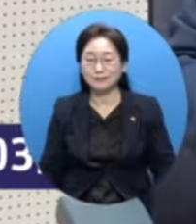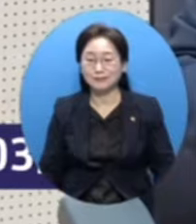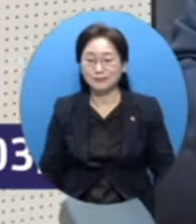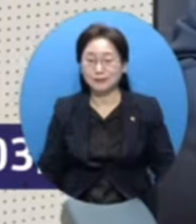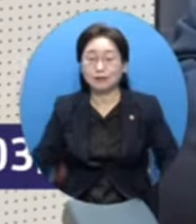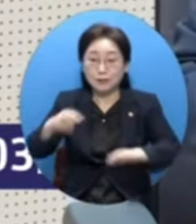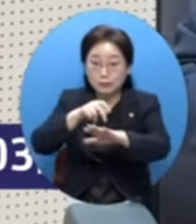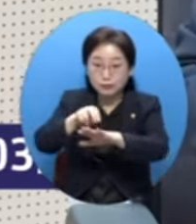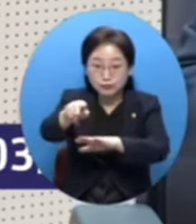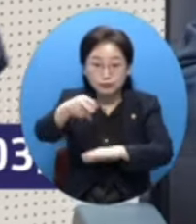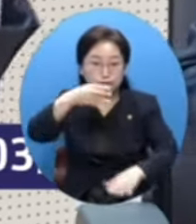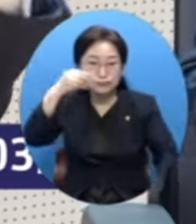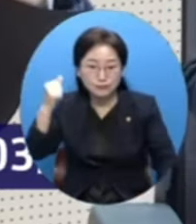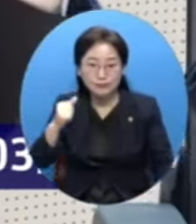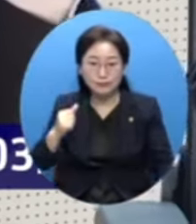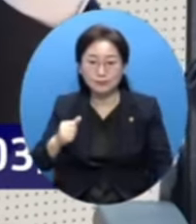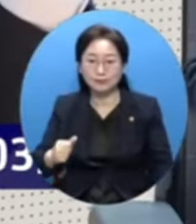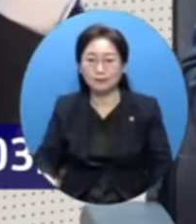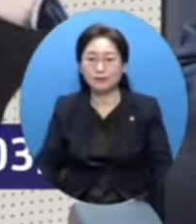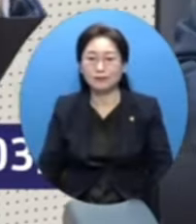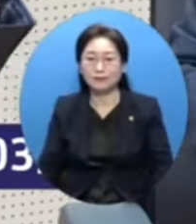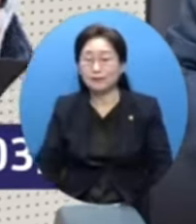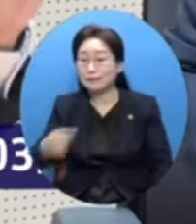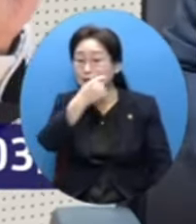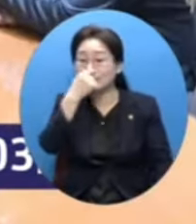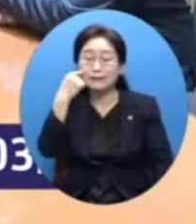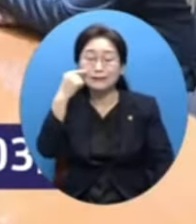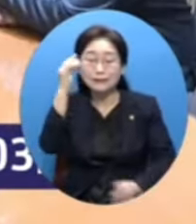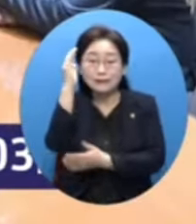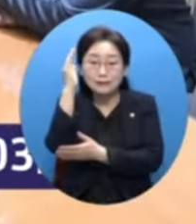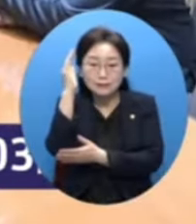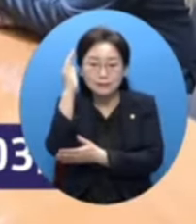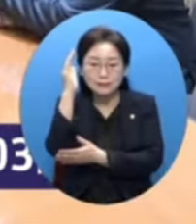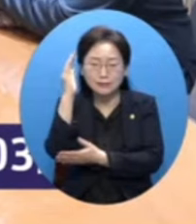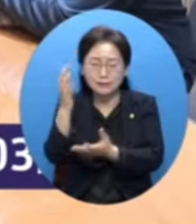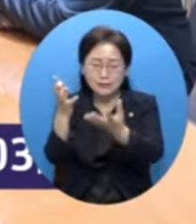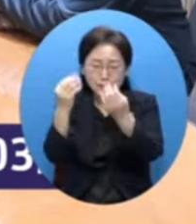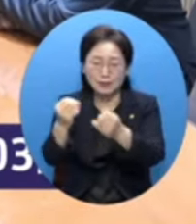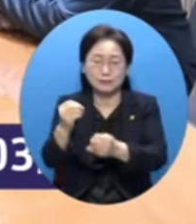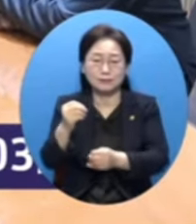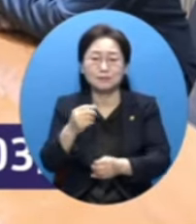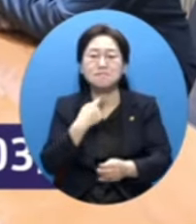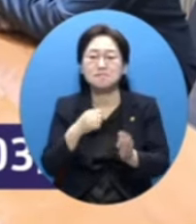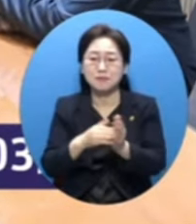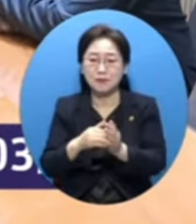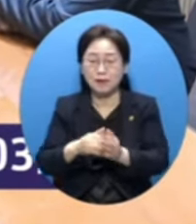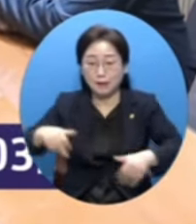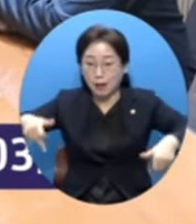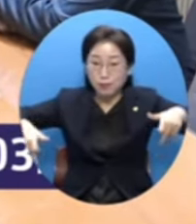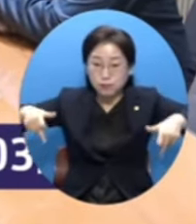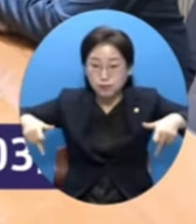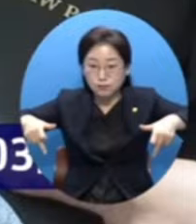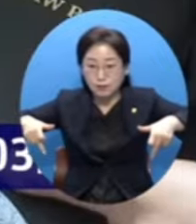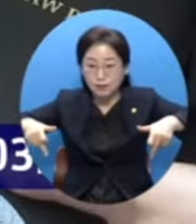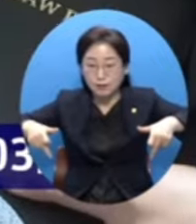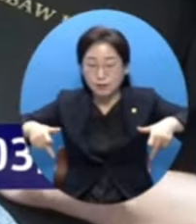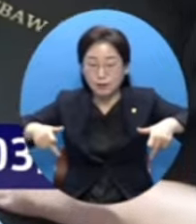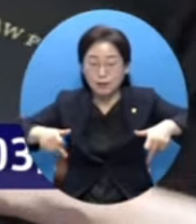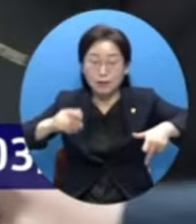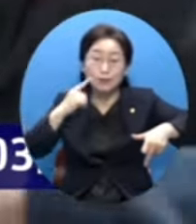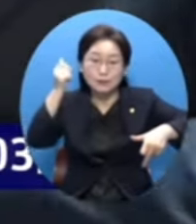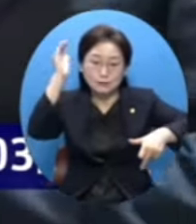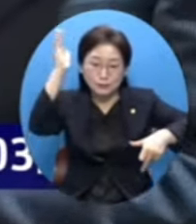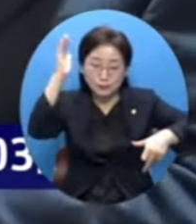걸을 수 있게 되었습니다. 이분이 이 간증을 여러 사람에게 했습니다. 자기가 올 때로 목발 짚고 왔다 목발을 놓고 걷고 걸어가게